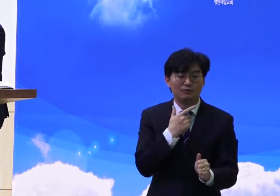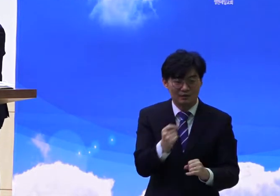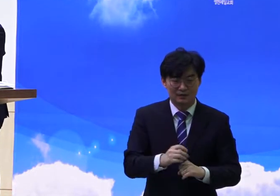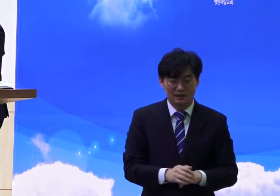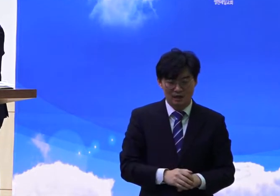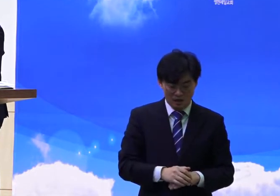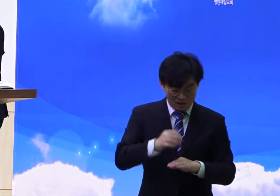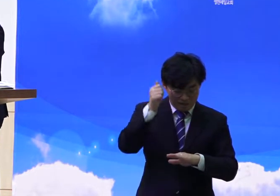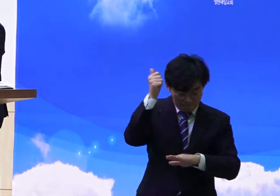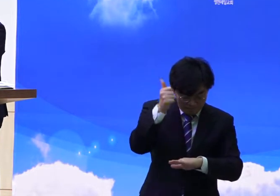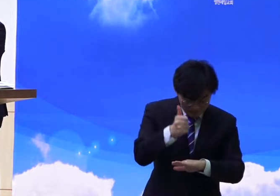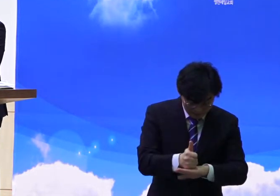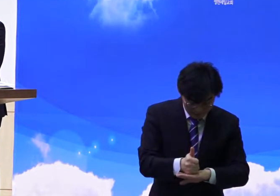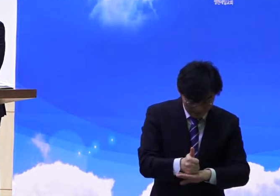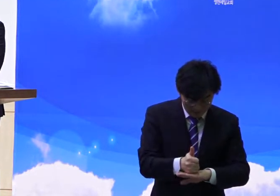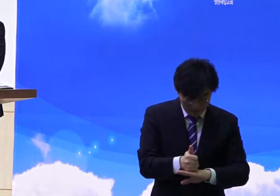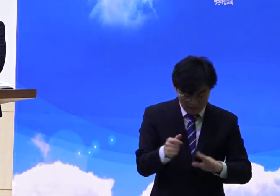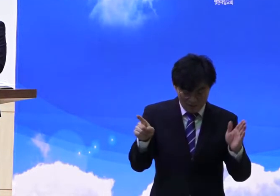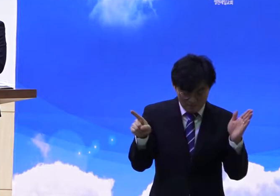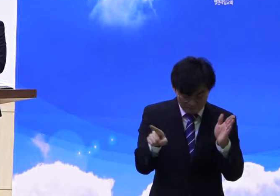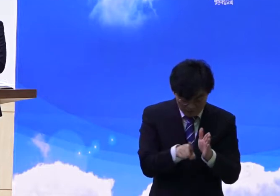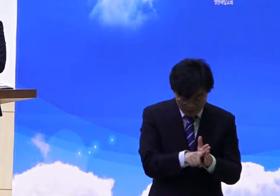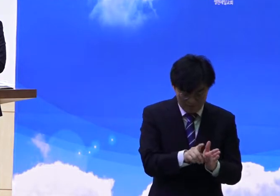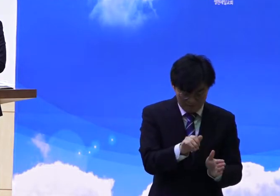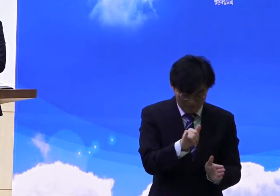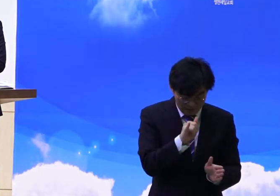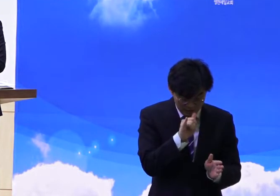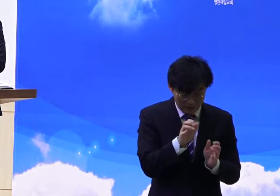통해서 믿음의 세대만 남겨놓는 것입니다.